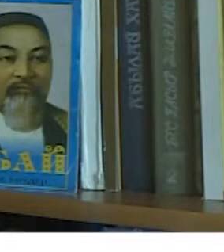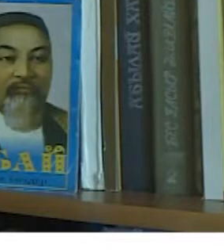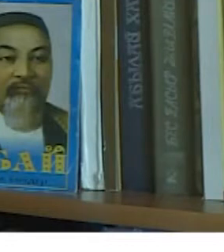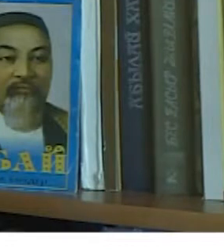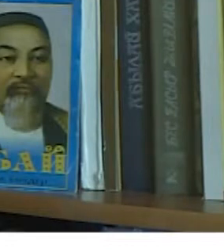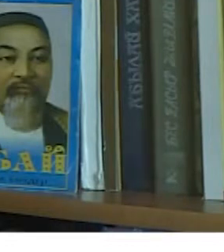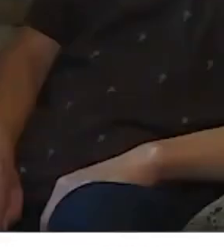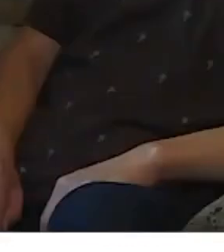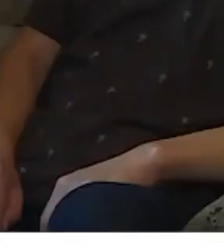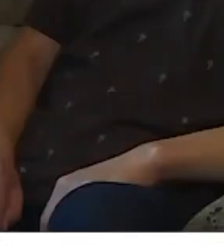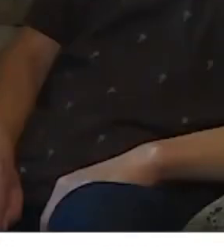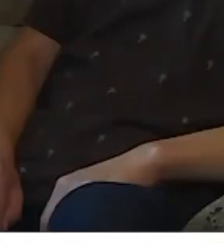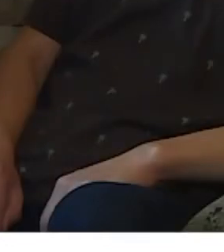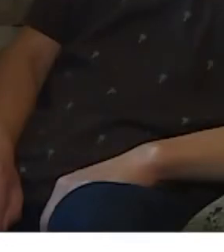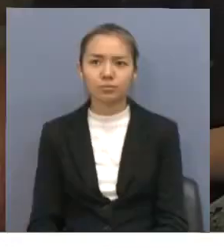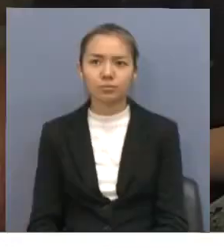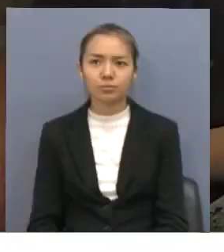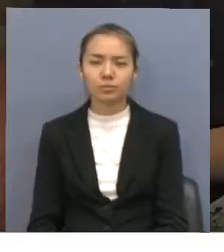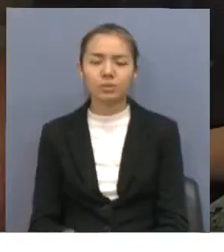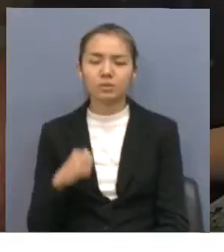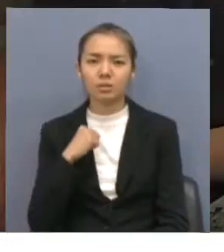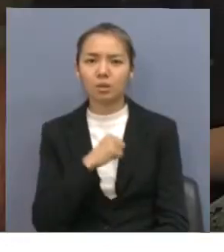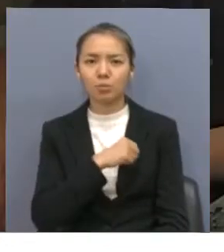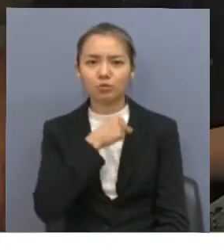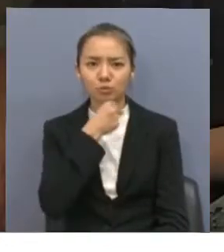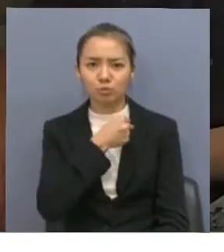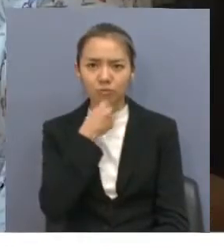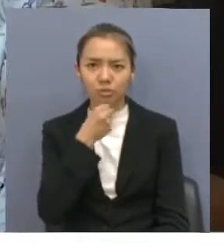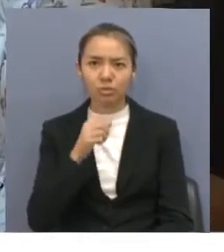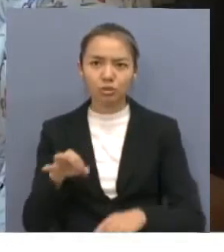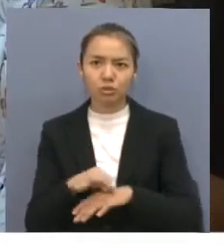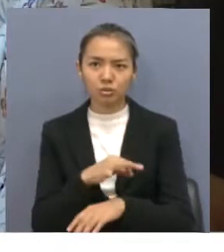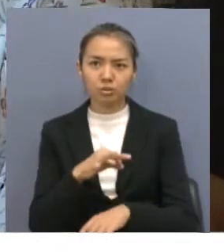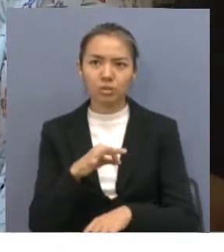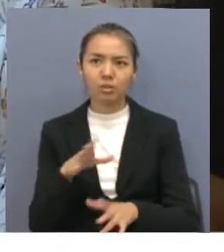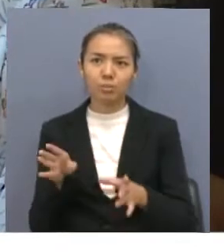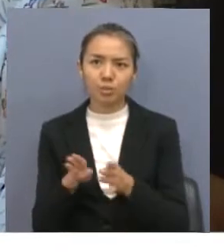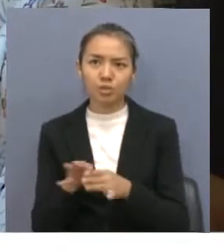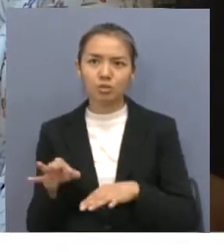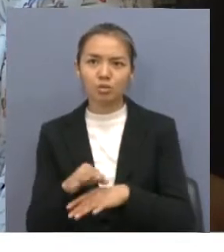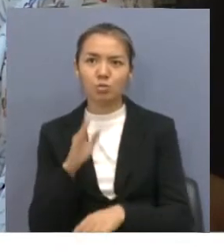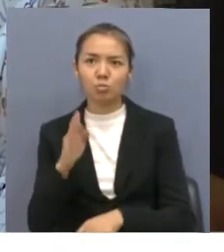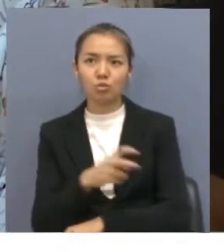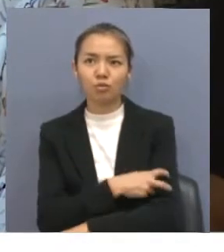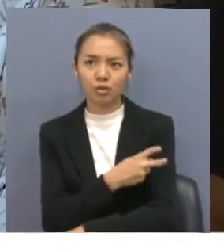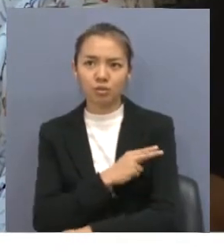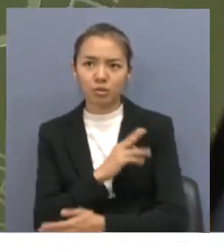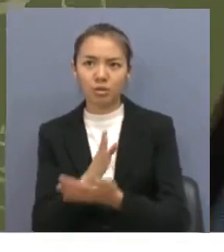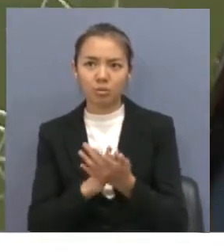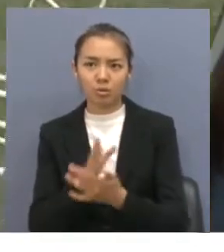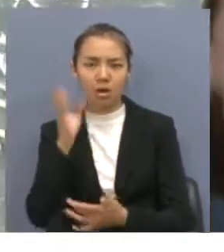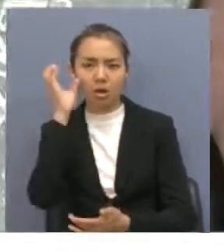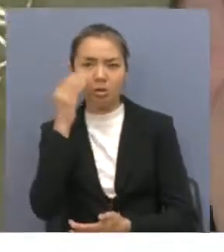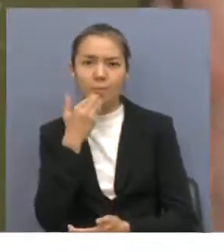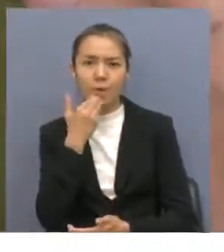адам боламын десеңіз. Отбасының үлкені мақсат жуырда шаңырақ көтерген. Өзі де, келіншегі де болашақ дәрігерлер. Медициналық академияның